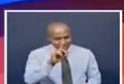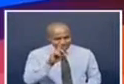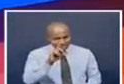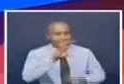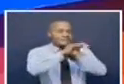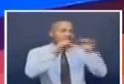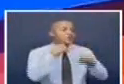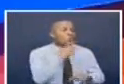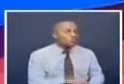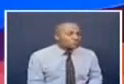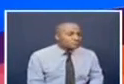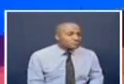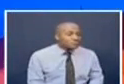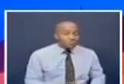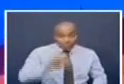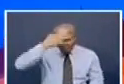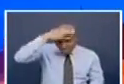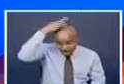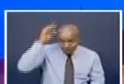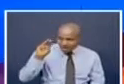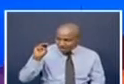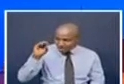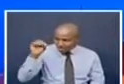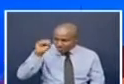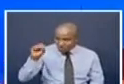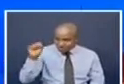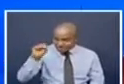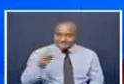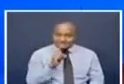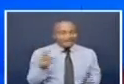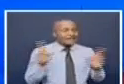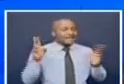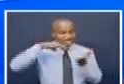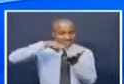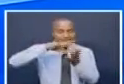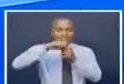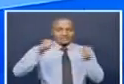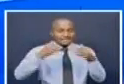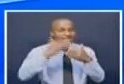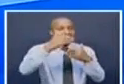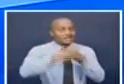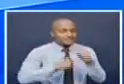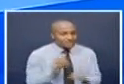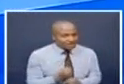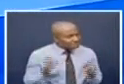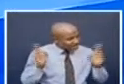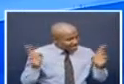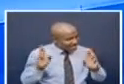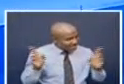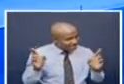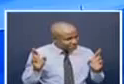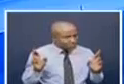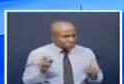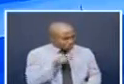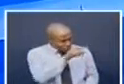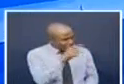ulivyomsikia Moses Wetangula, mmoja vinara wa muungano huo, anasema yeye yuko tayari kuwa ni mgombea wa muungano huo. Je,